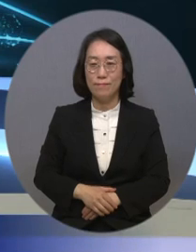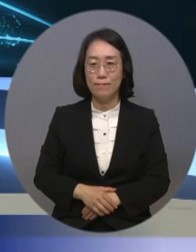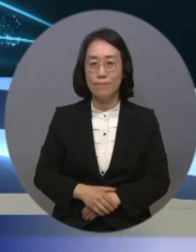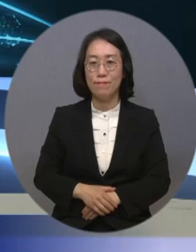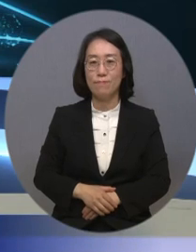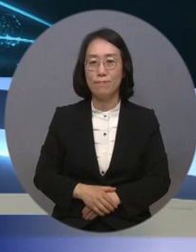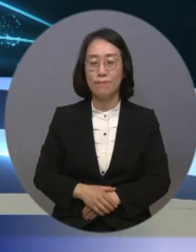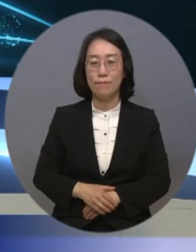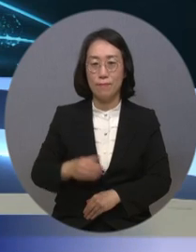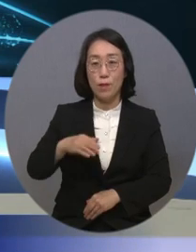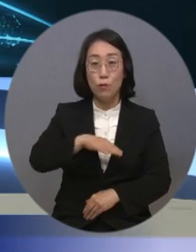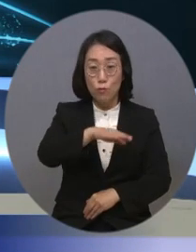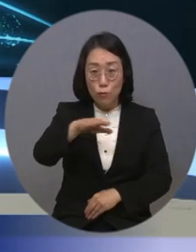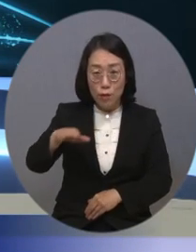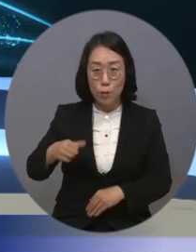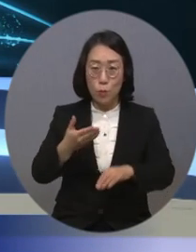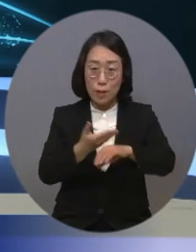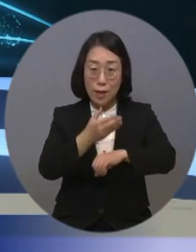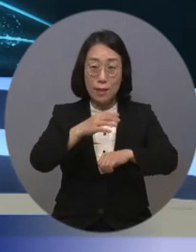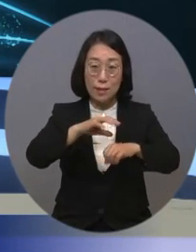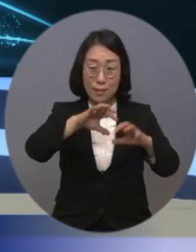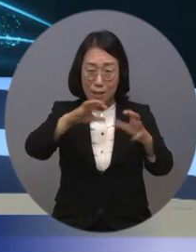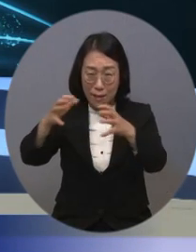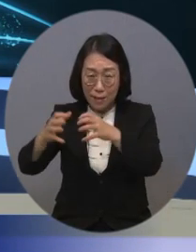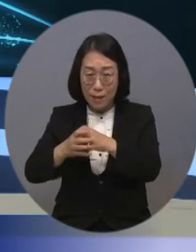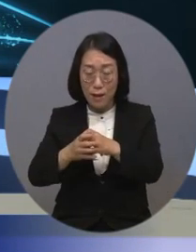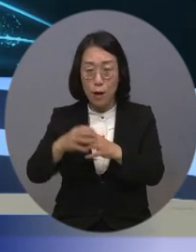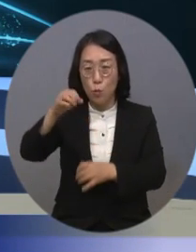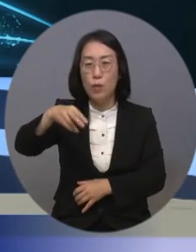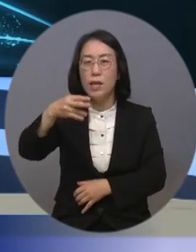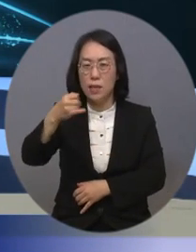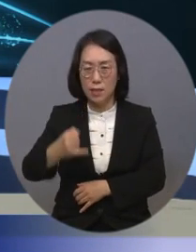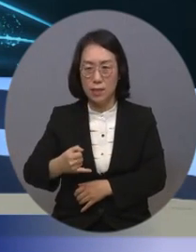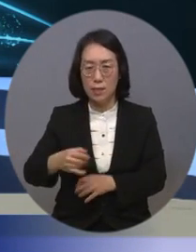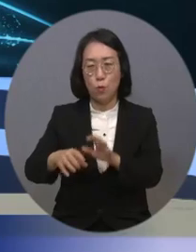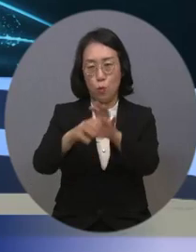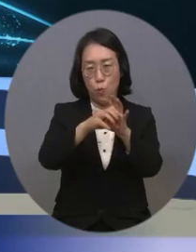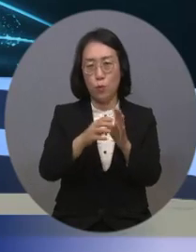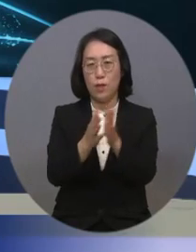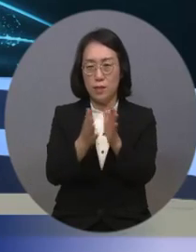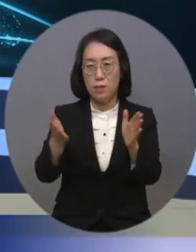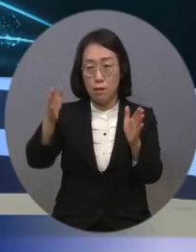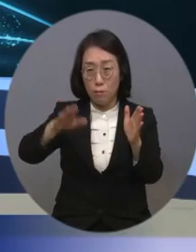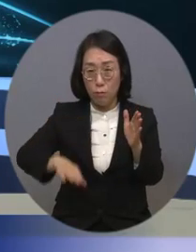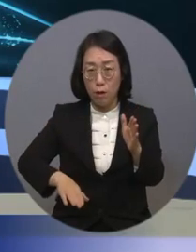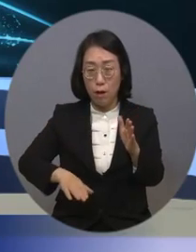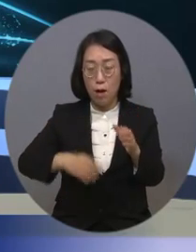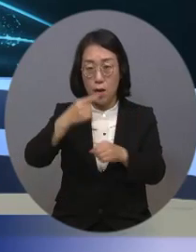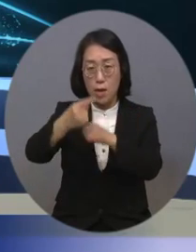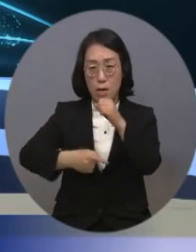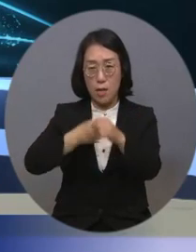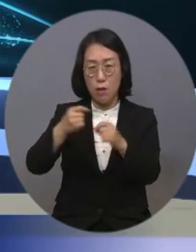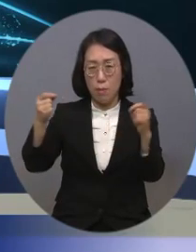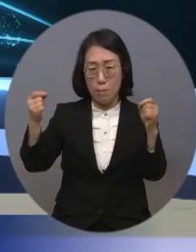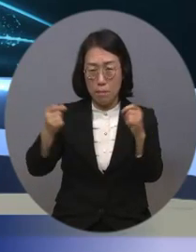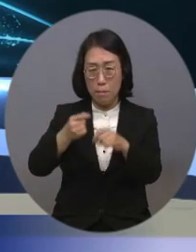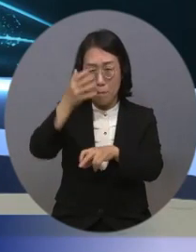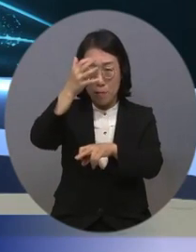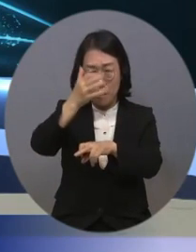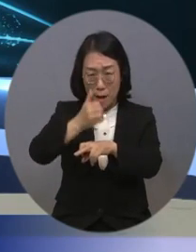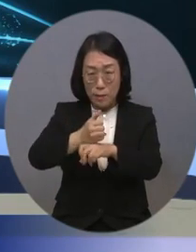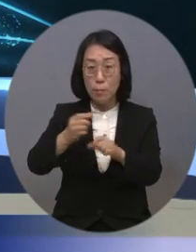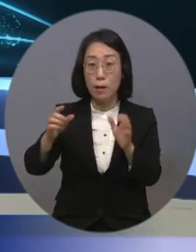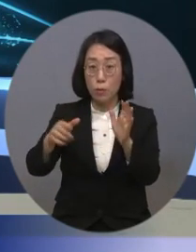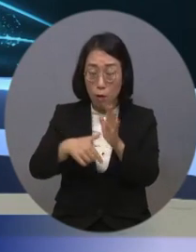우리나라를 비롯한 전 세계가 위드 코로나에 나섰지만 연말연시를 앞두고 인파가 몰리면서 코로나19 재악화 우려가